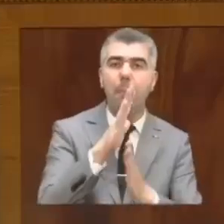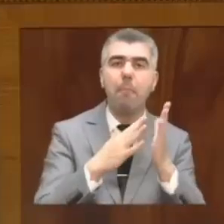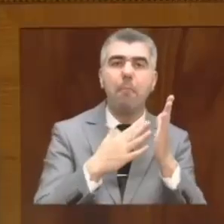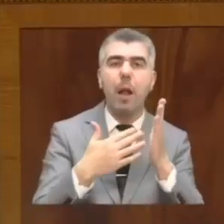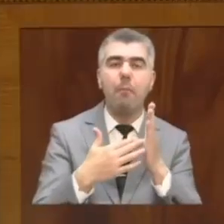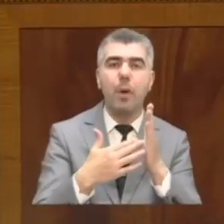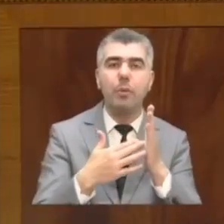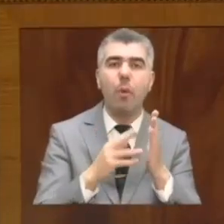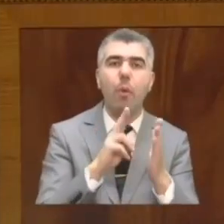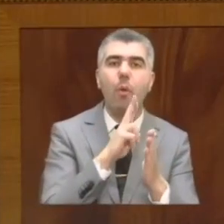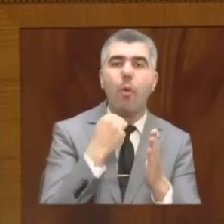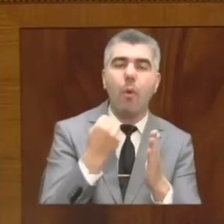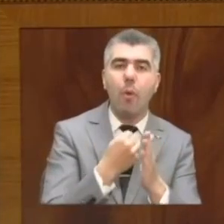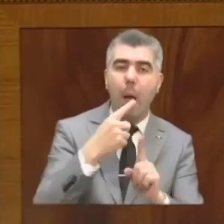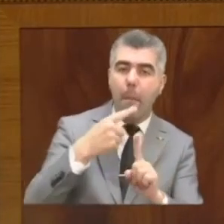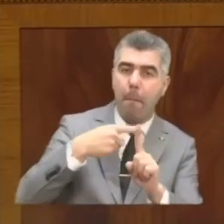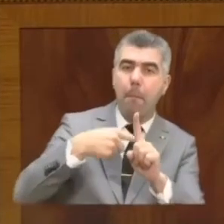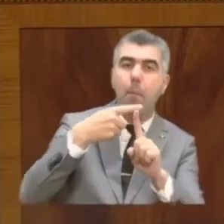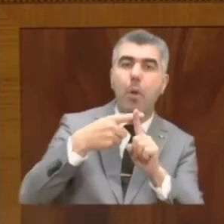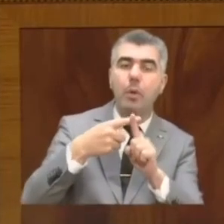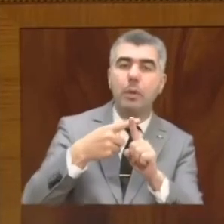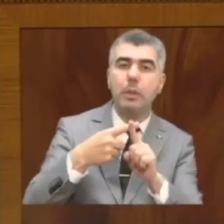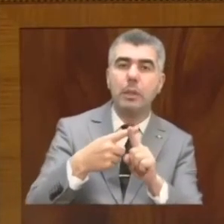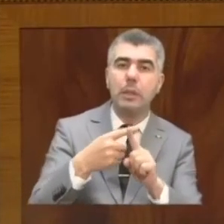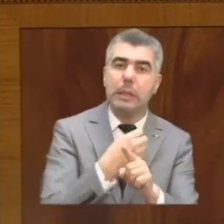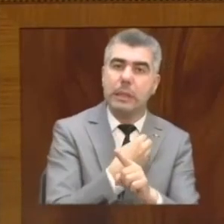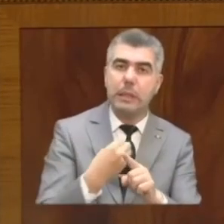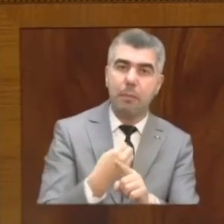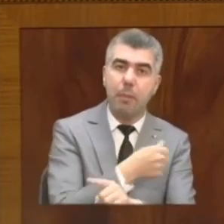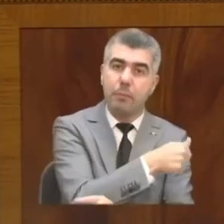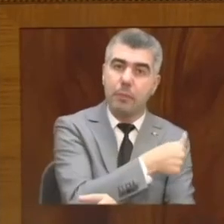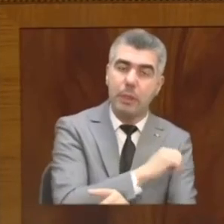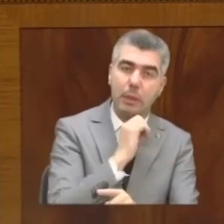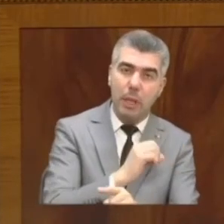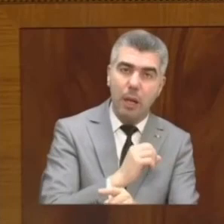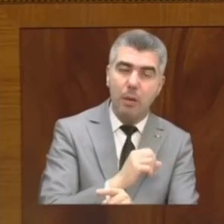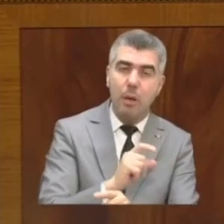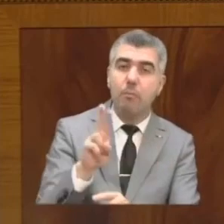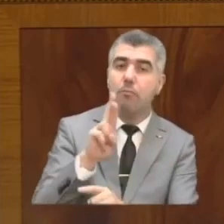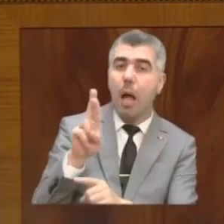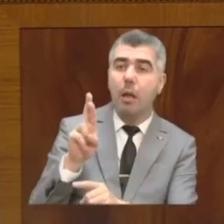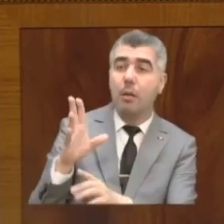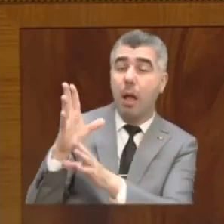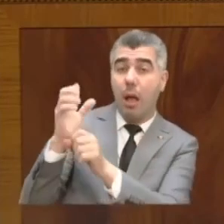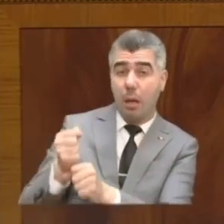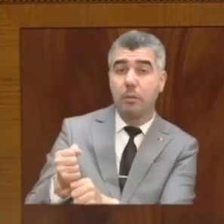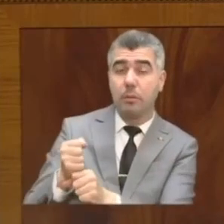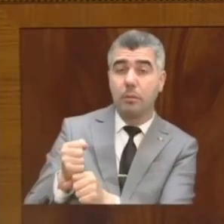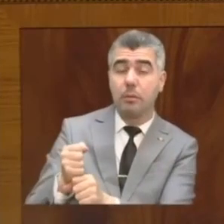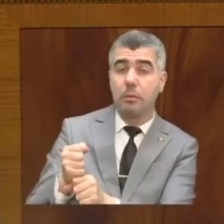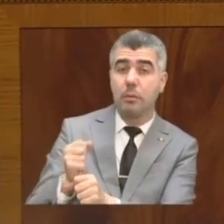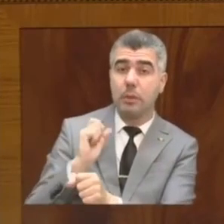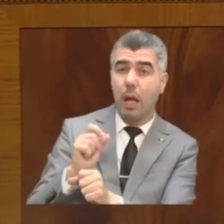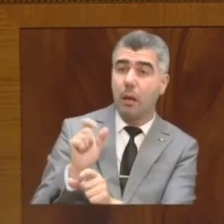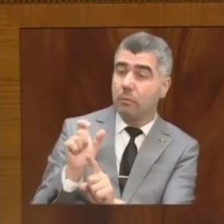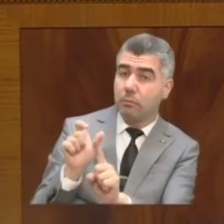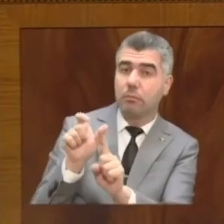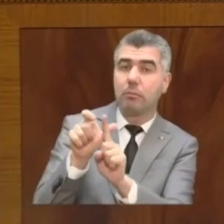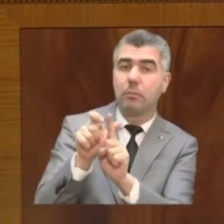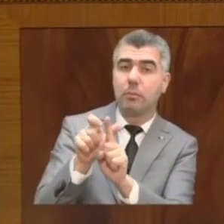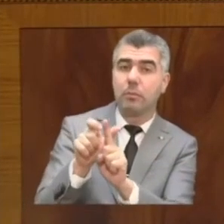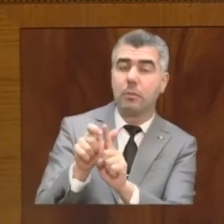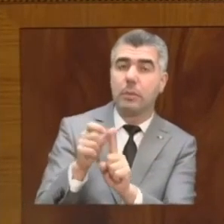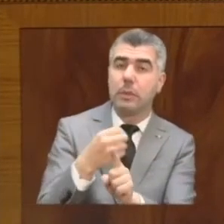رفع من عدد مهني الصحة تجسيدا للعناية المولوية التي يوليها صاحب الجلالة